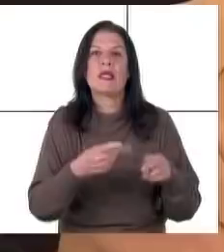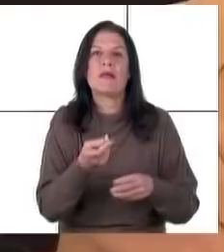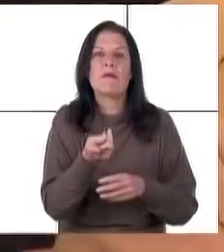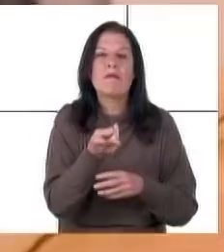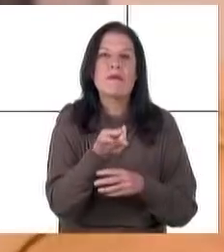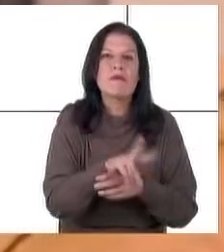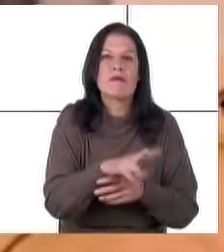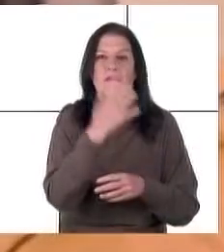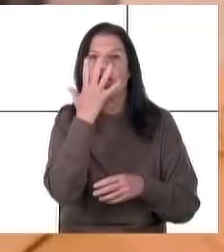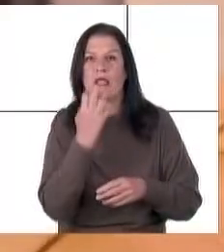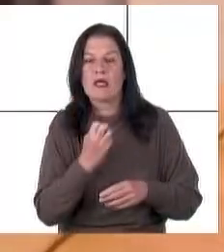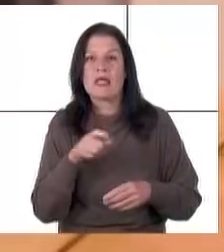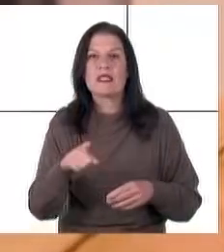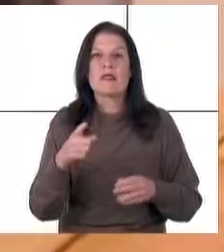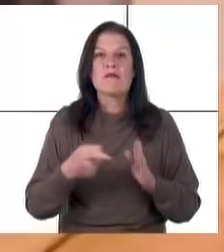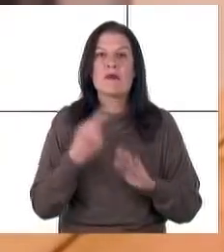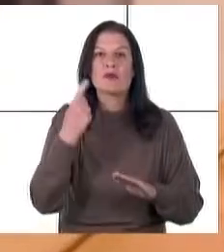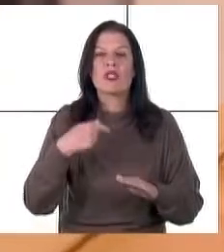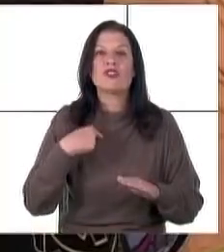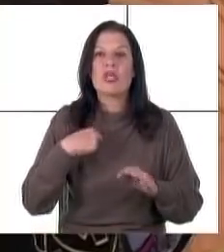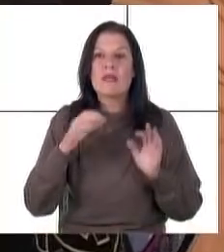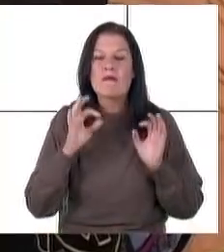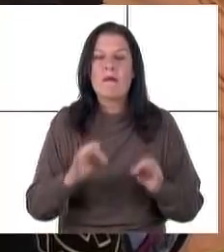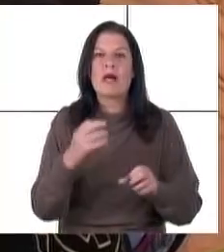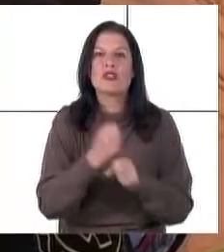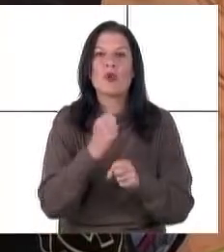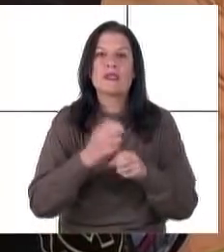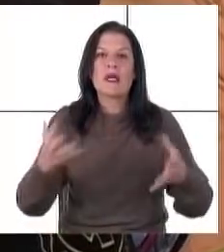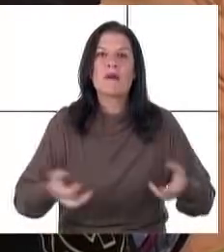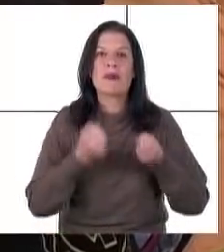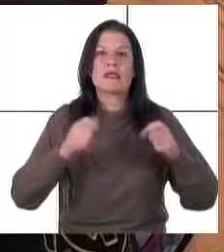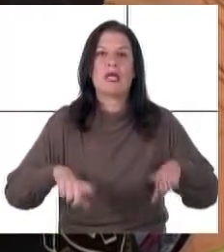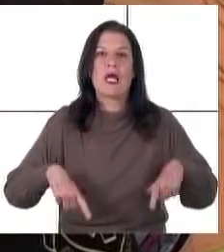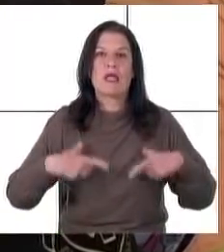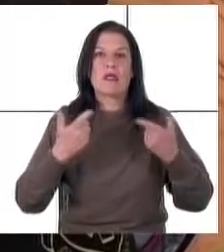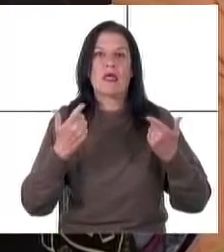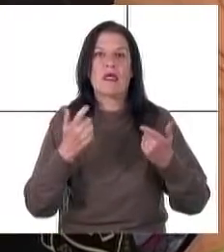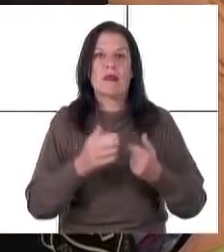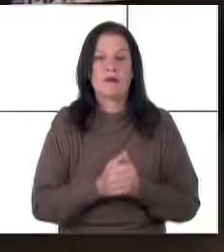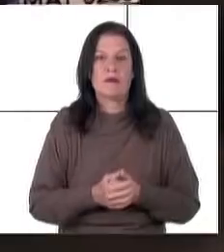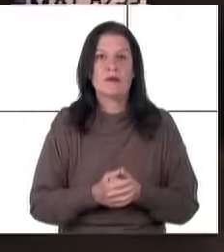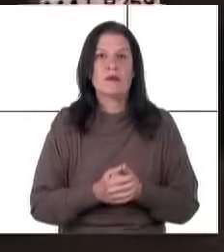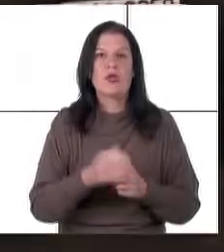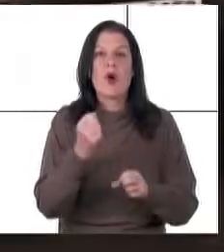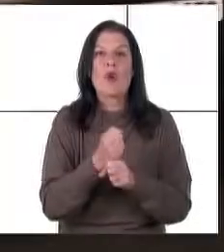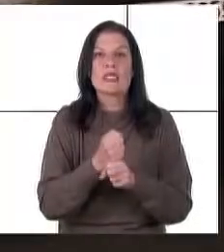שלי, שאני מתעסק בחיי אדם, בהצלת חיים. עושים משימה של זקה, ויש לה משימה הזו, סוף טוב.